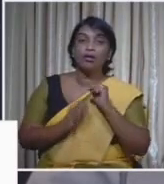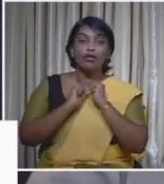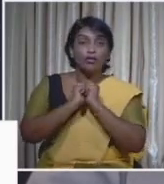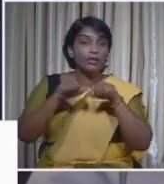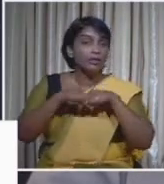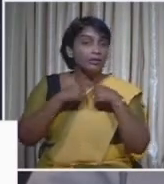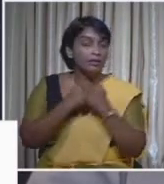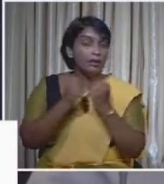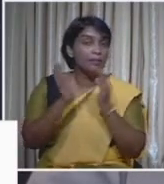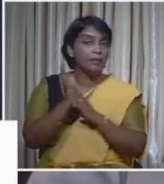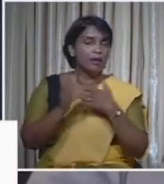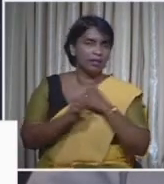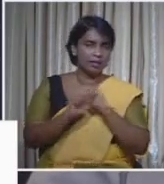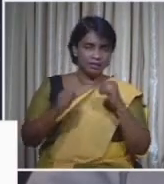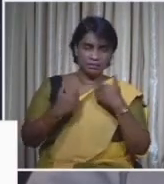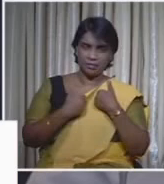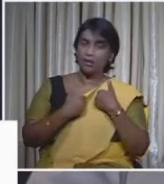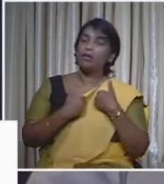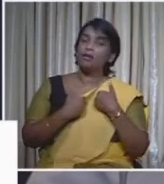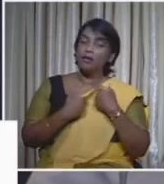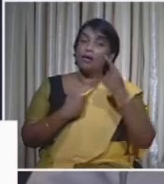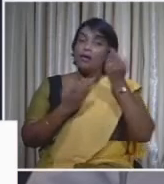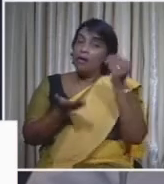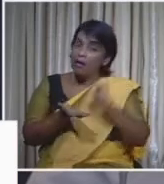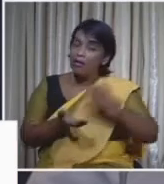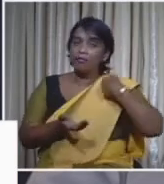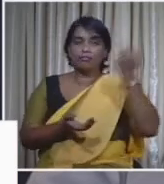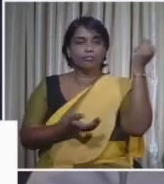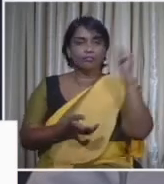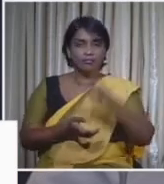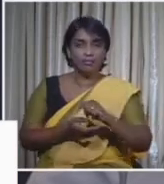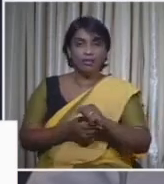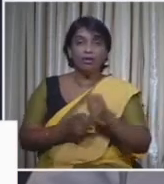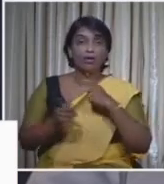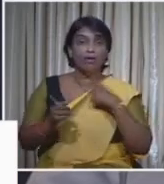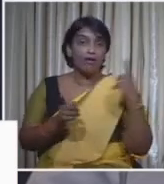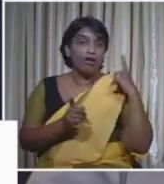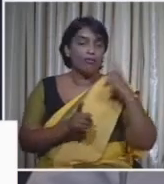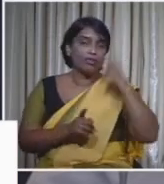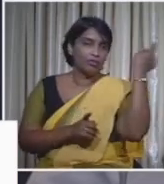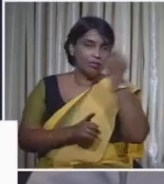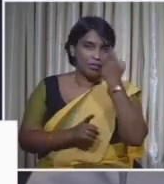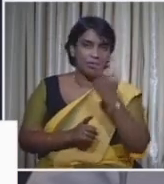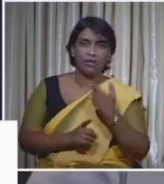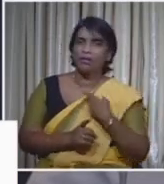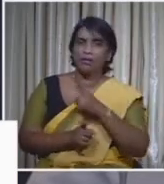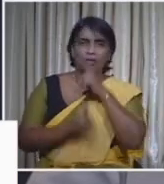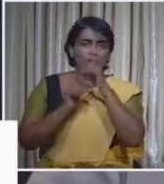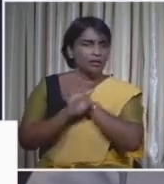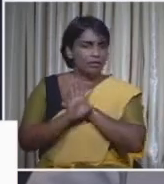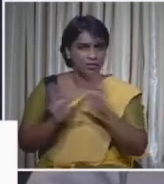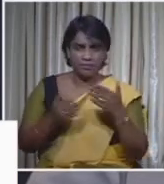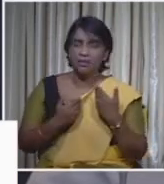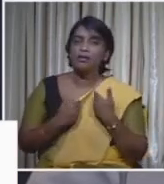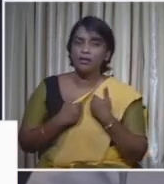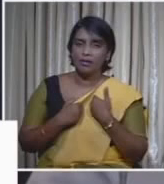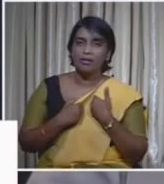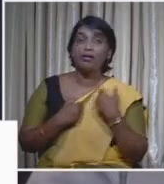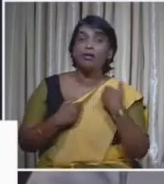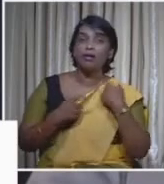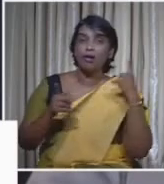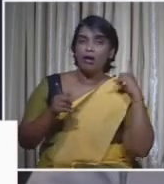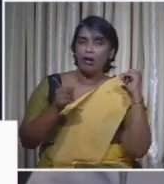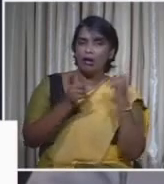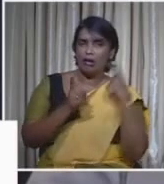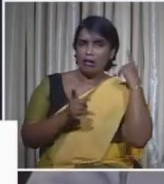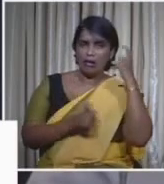සමිති නියෝජිතයෙක් නොවන නිසා. ඔවුන් යළිත් පැමිණියා, යුදෙව්වන් සොයා. මම කතා නොකෙලිමි, මම යුදෙව්වෙක්